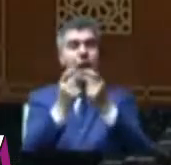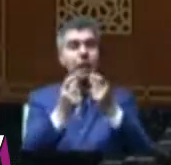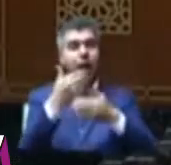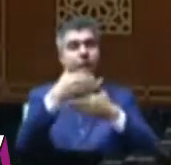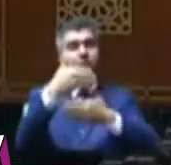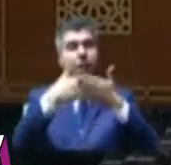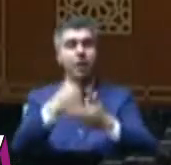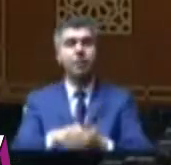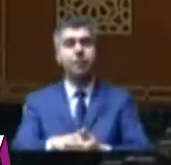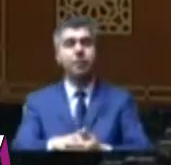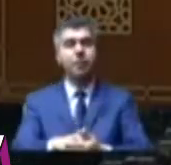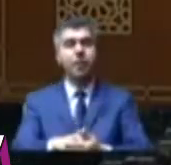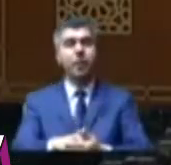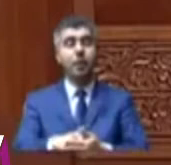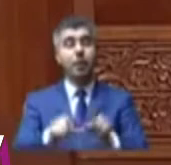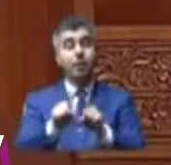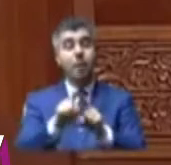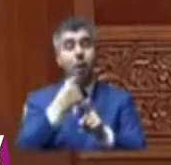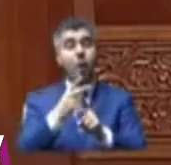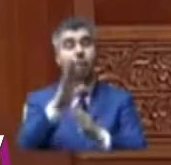اطار البرنامج الحكومي